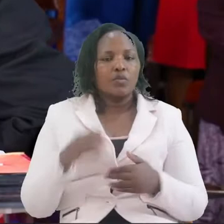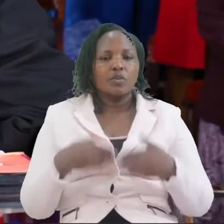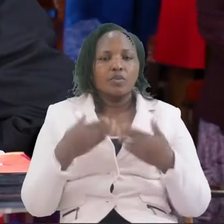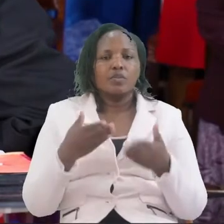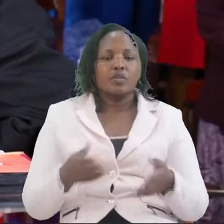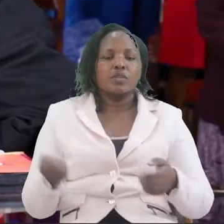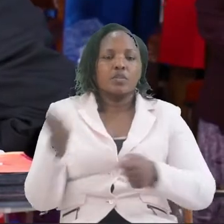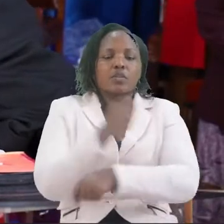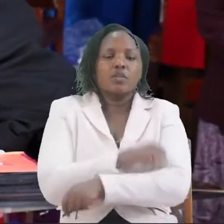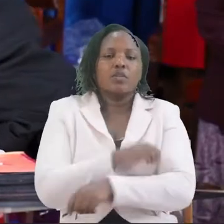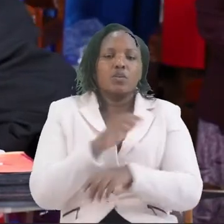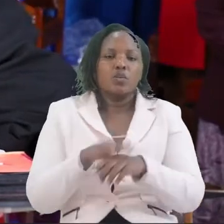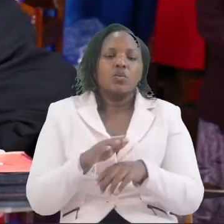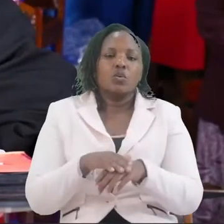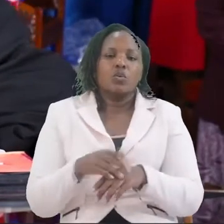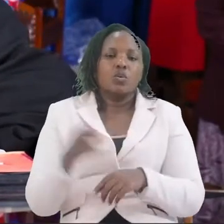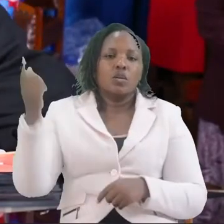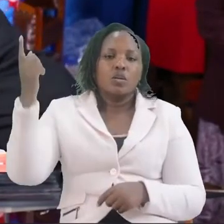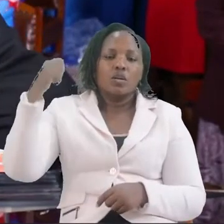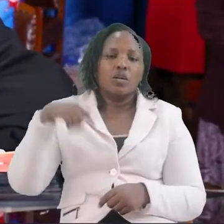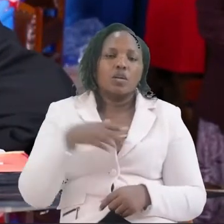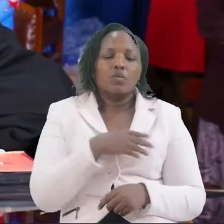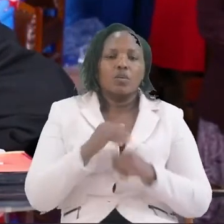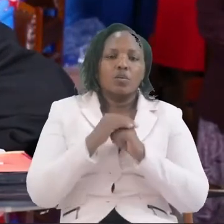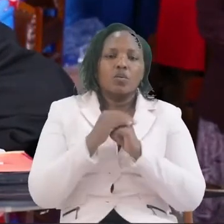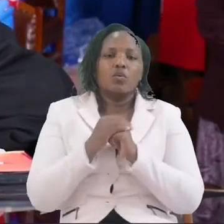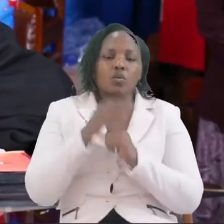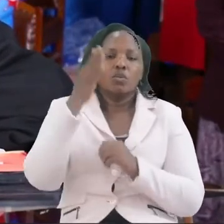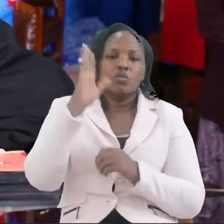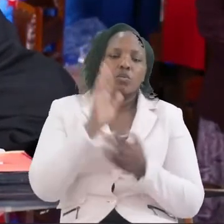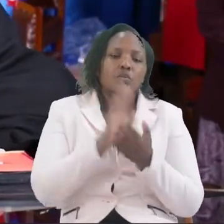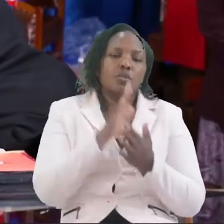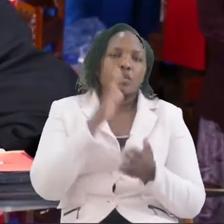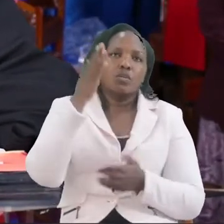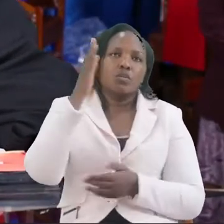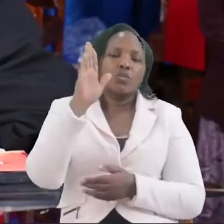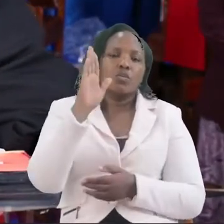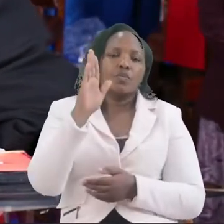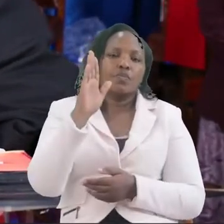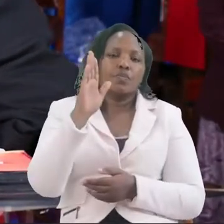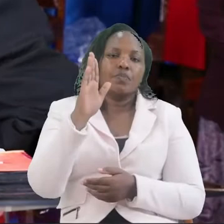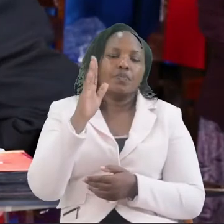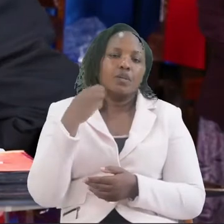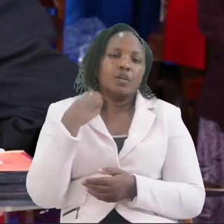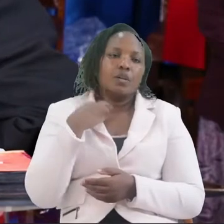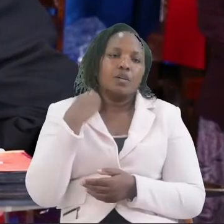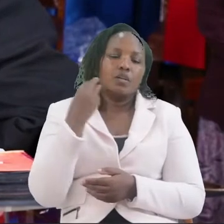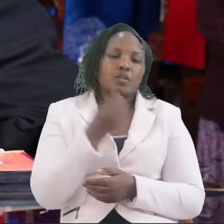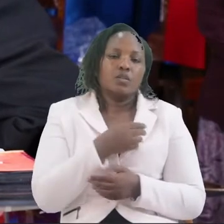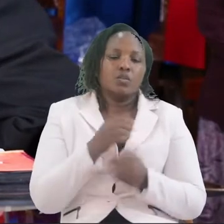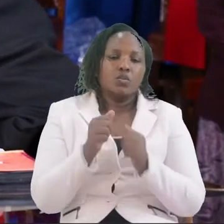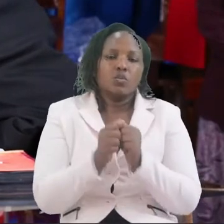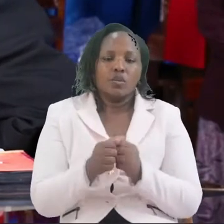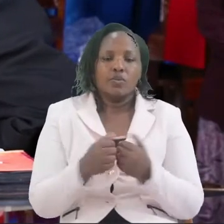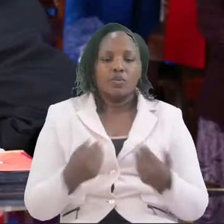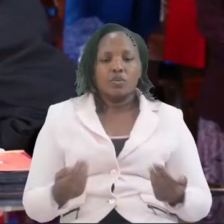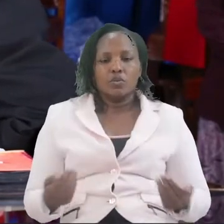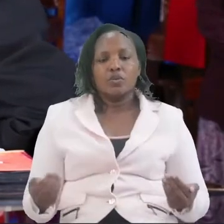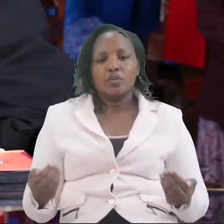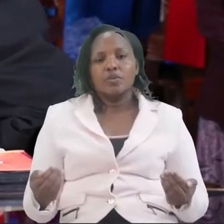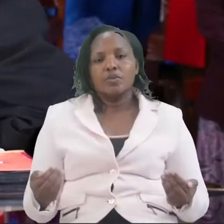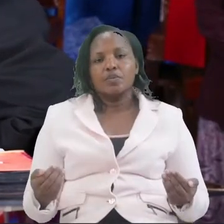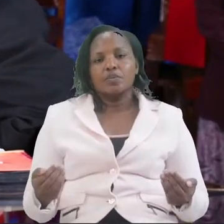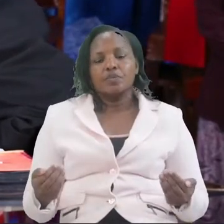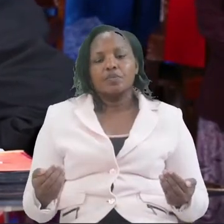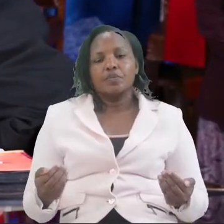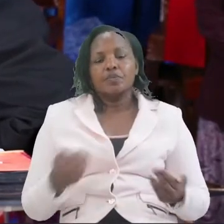siku ingine njema tuje tukakuabudu na kulisifu jina lako sisi pamoja na watoto wetu.